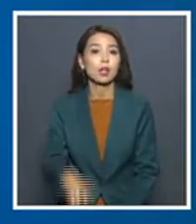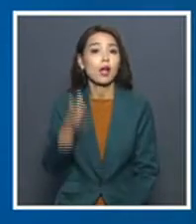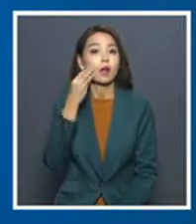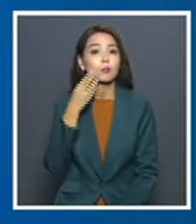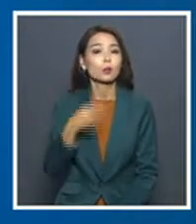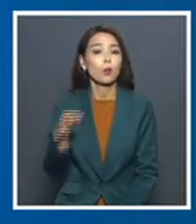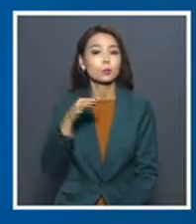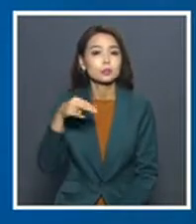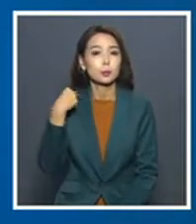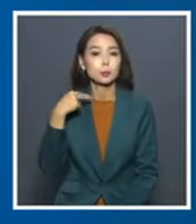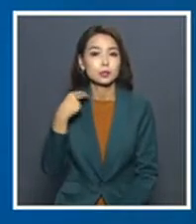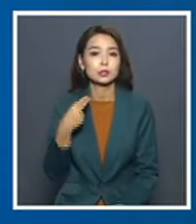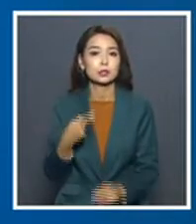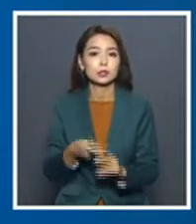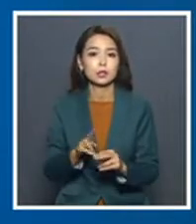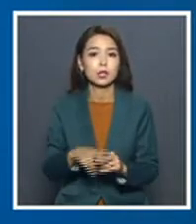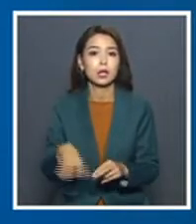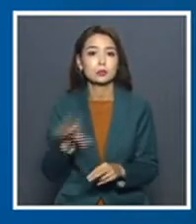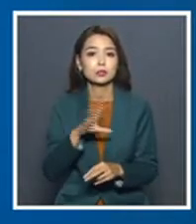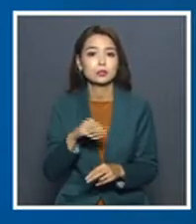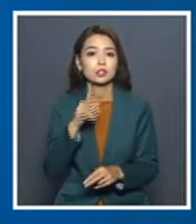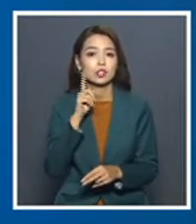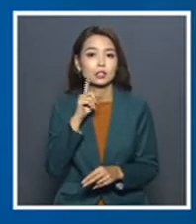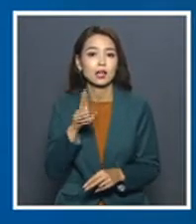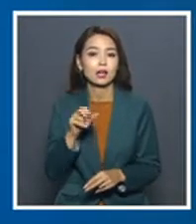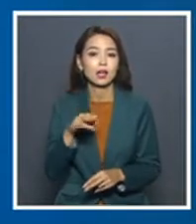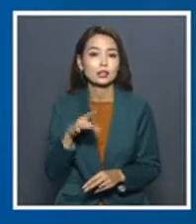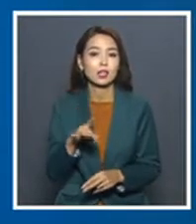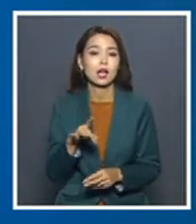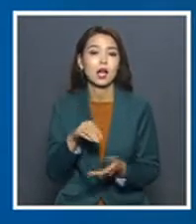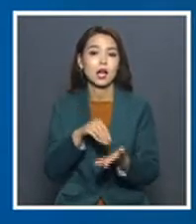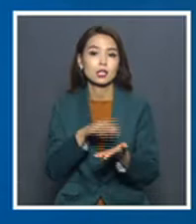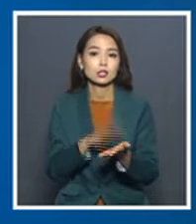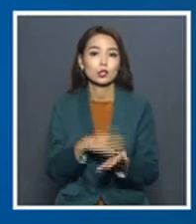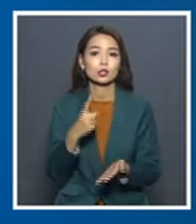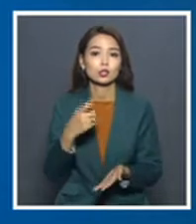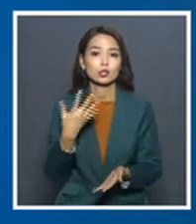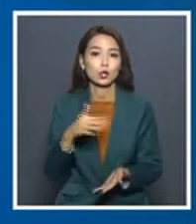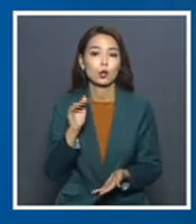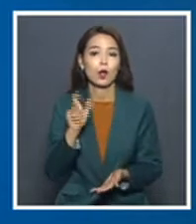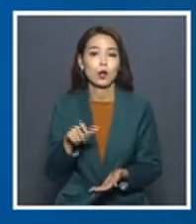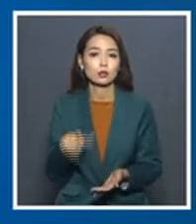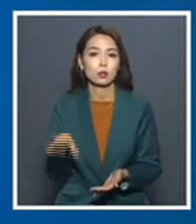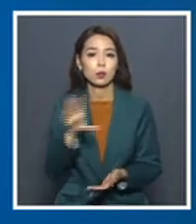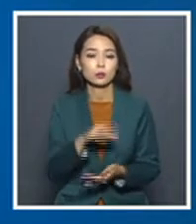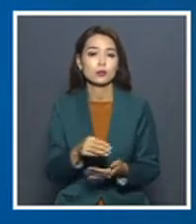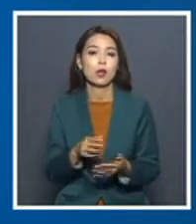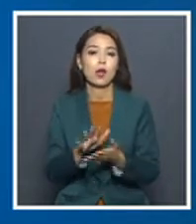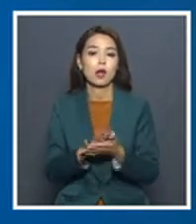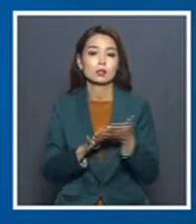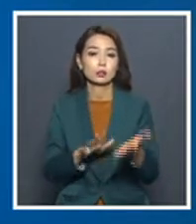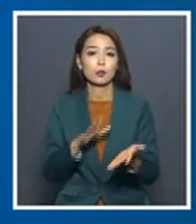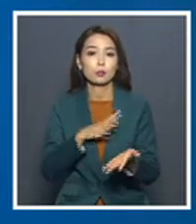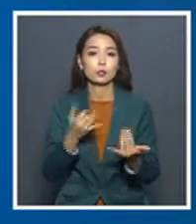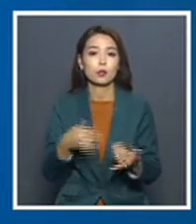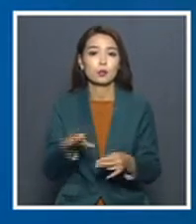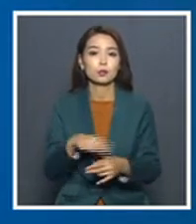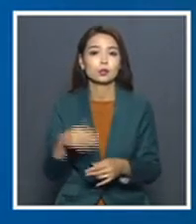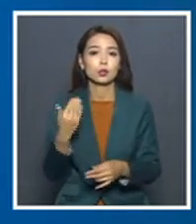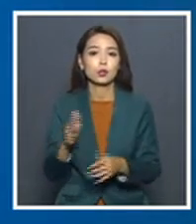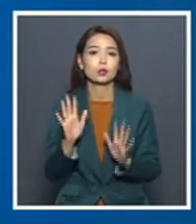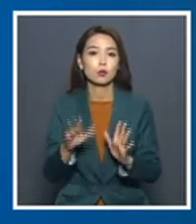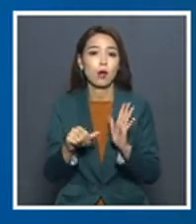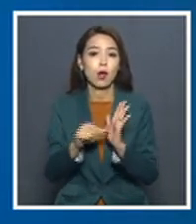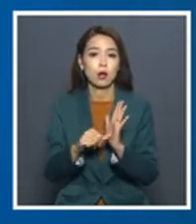Осы президенттің жастар кадрлық резервіне Алматы облысынан 150-ден астам азамат өтініш білдірген еді. Алайда олардың тек